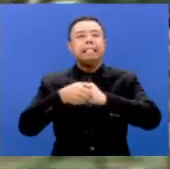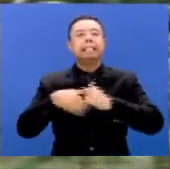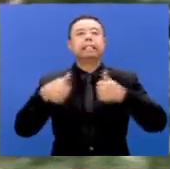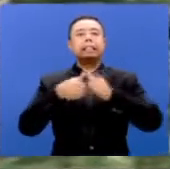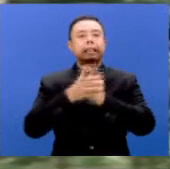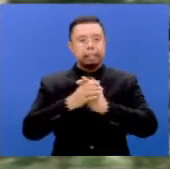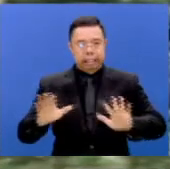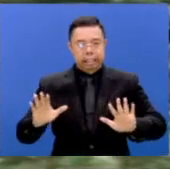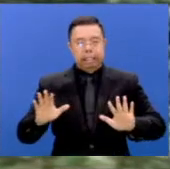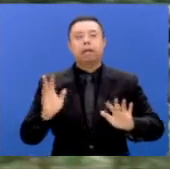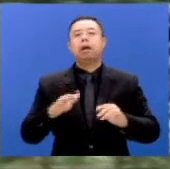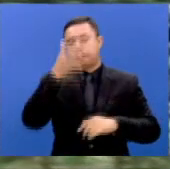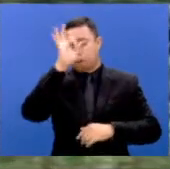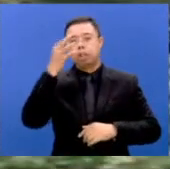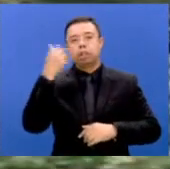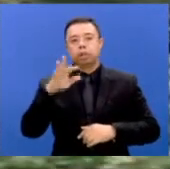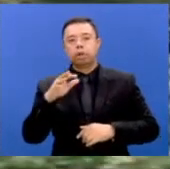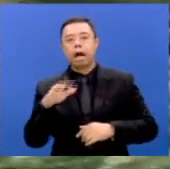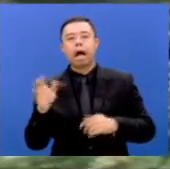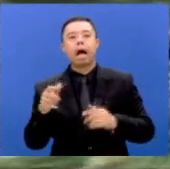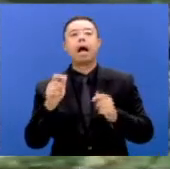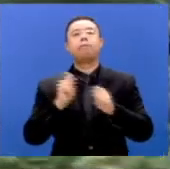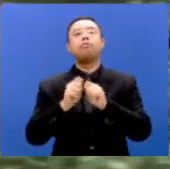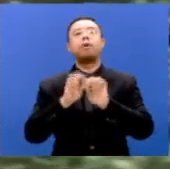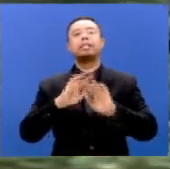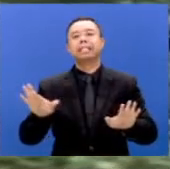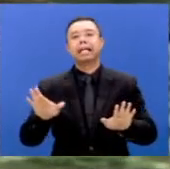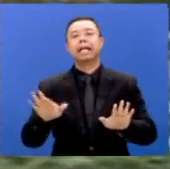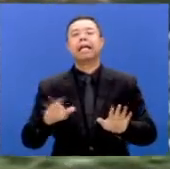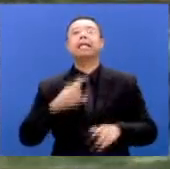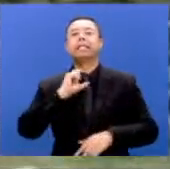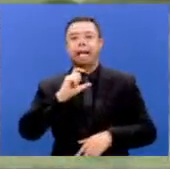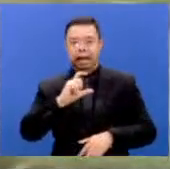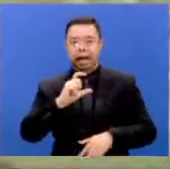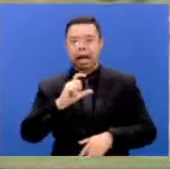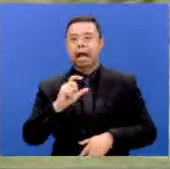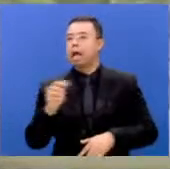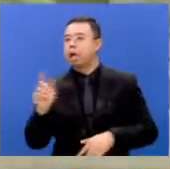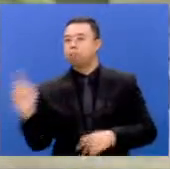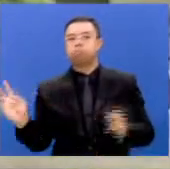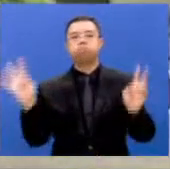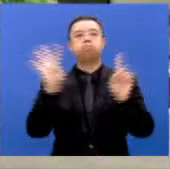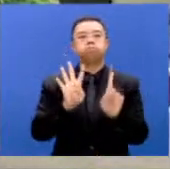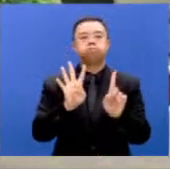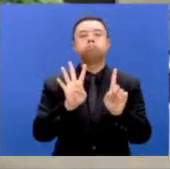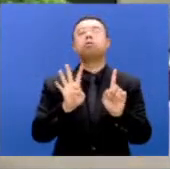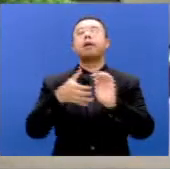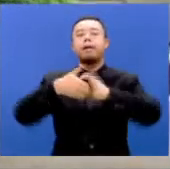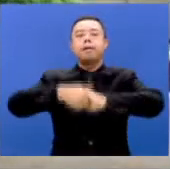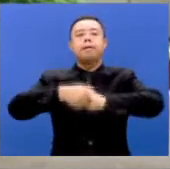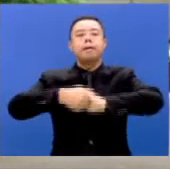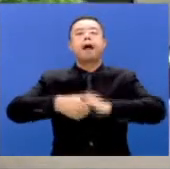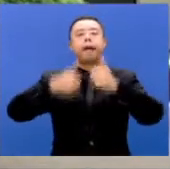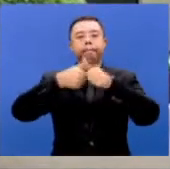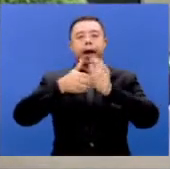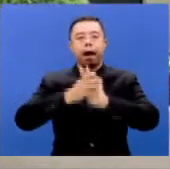pihak kepolisian pun melakukan diversi atau penyelesaian perkara dengan cara mendamaikan kedua belah pihak tanpa harus ke tahap